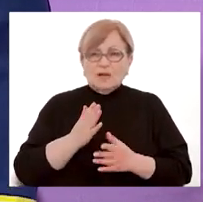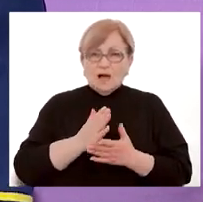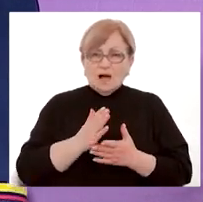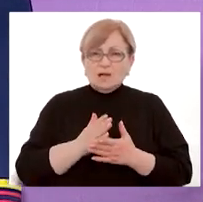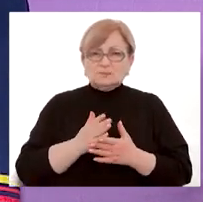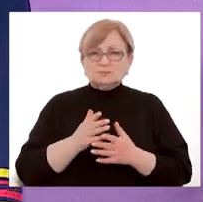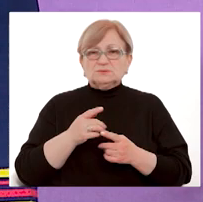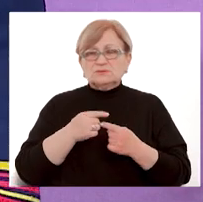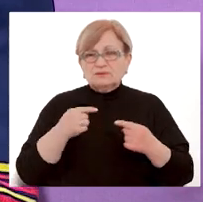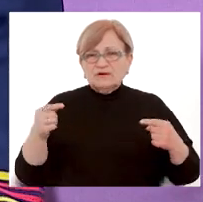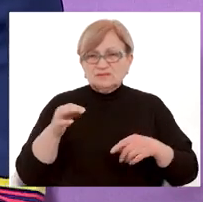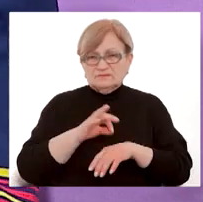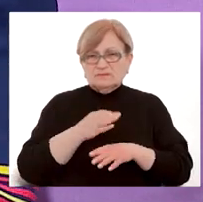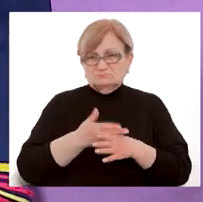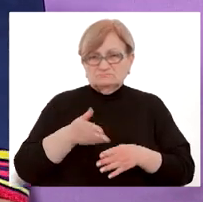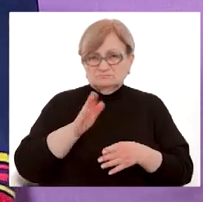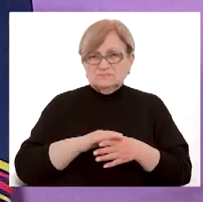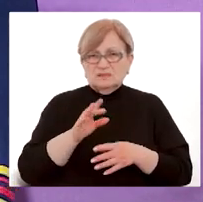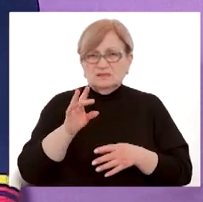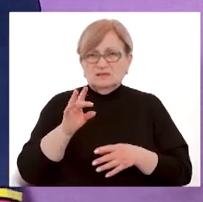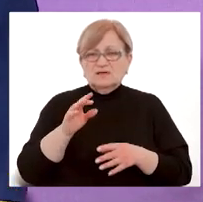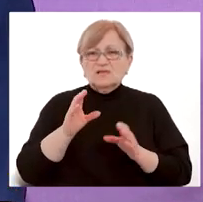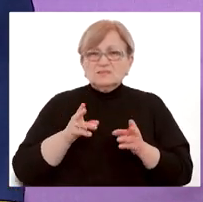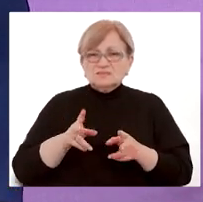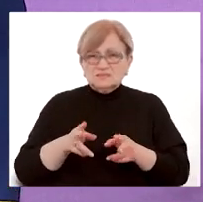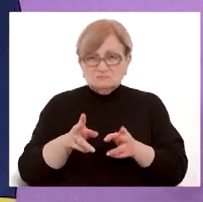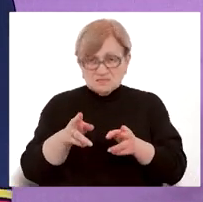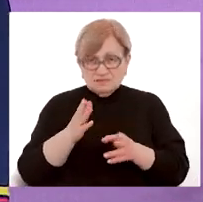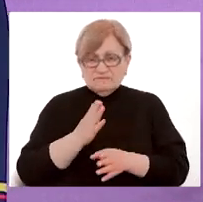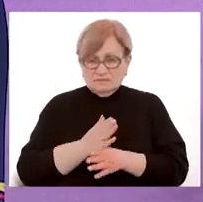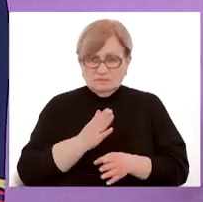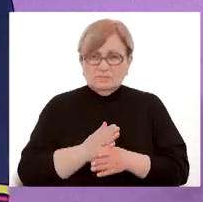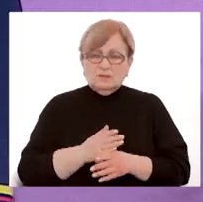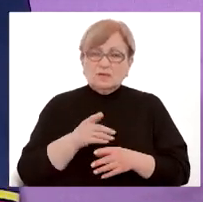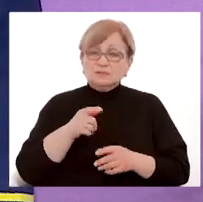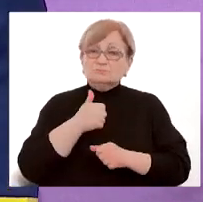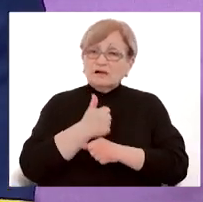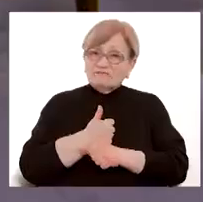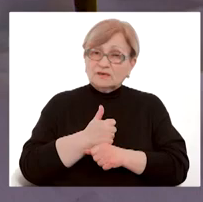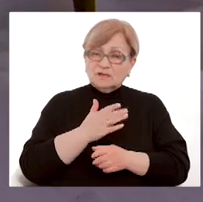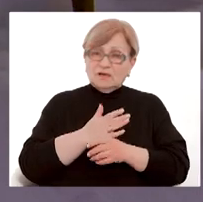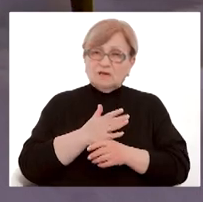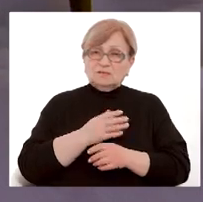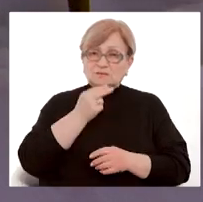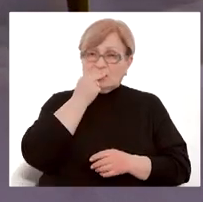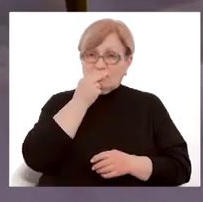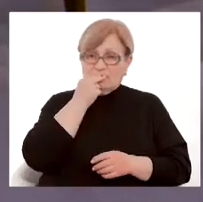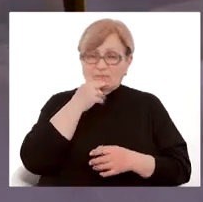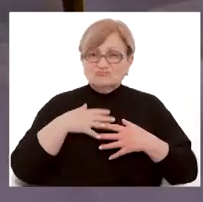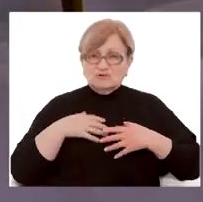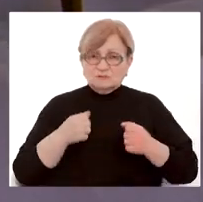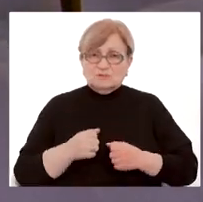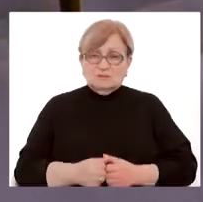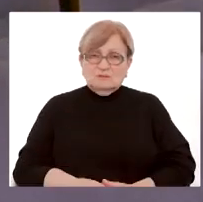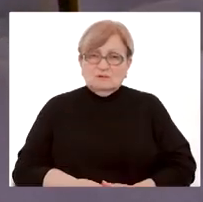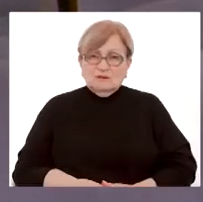სიმსივნეები გარკვეულწილად, ანუ ბევრი ესეთი რთული მდგომარეობების პრევენციაც არის ეს ჯანსაღი კვება, ამიტომ ვაქცევთ ამას ყურადღებას. კი,